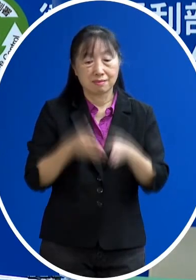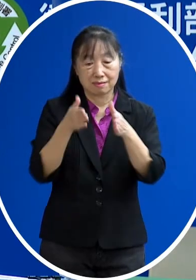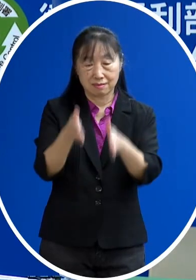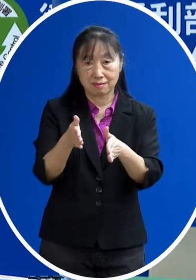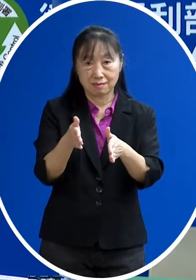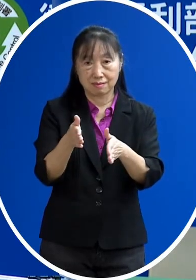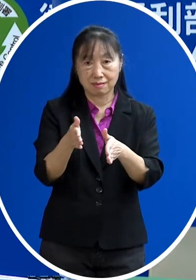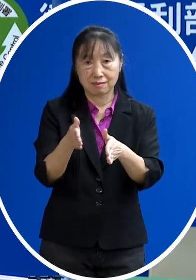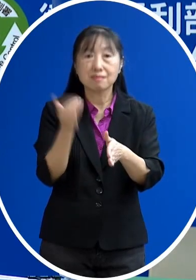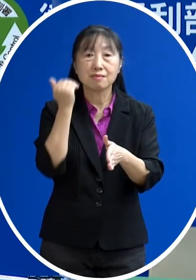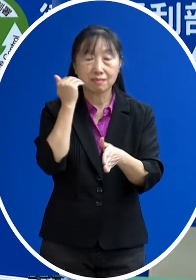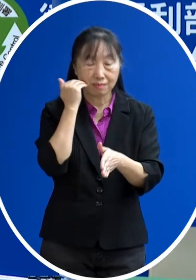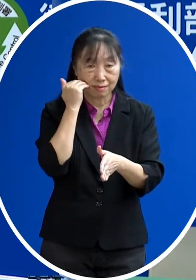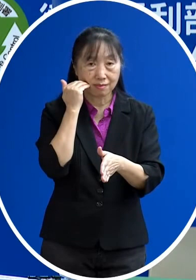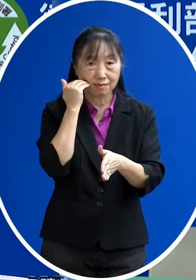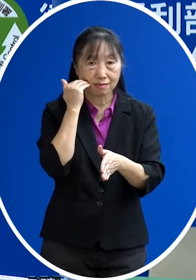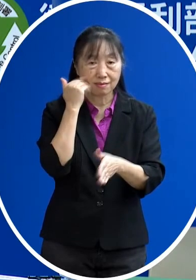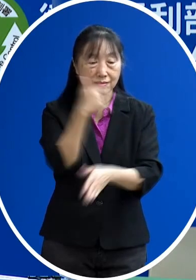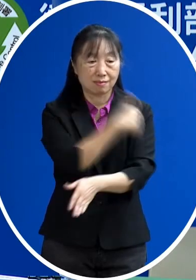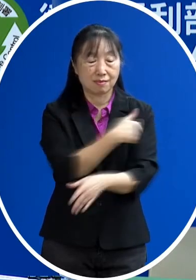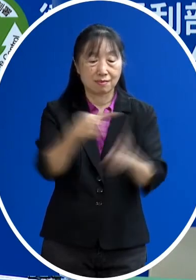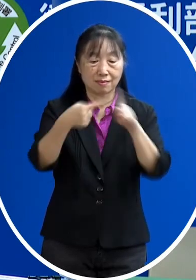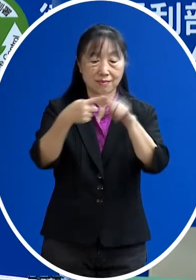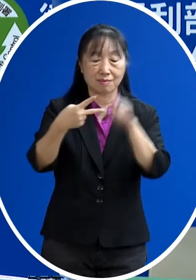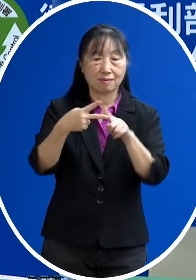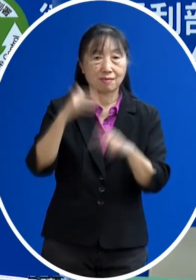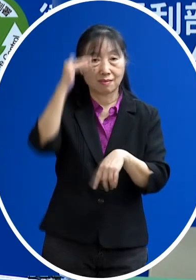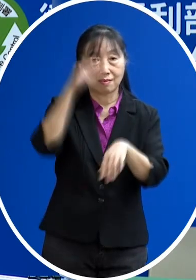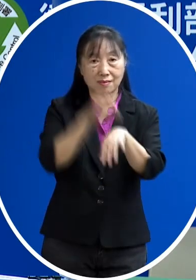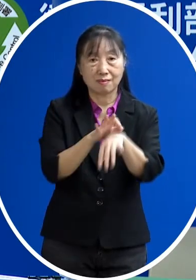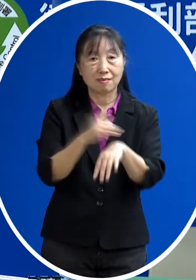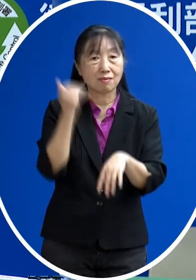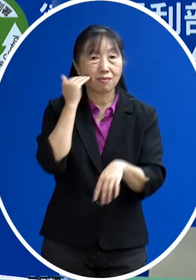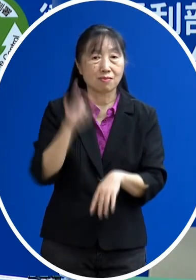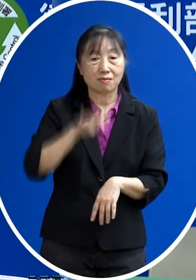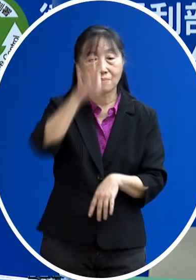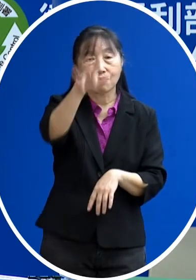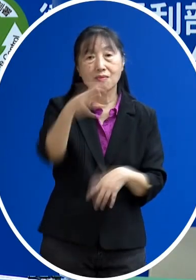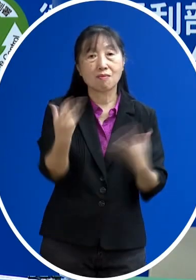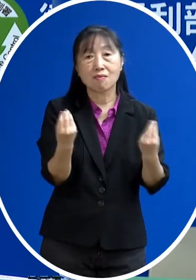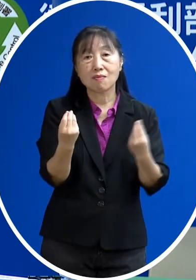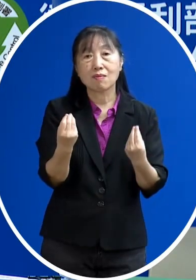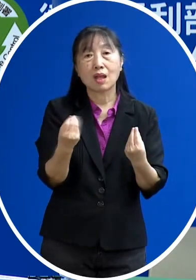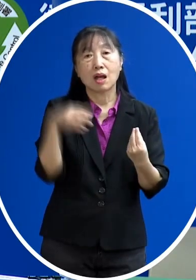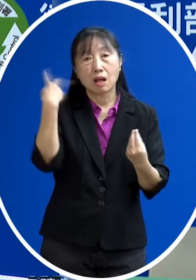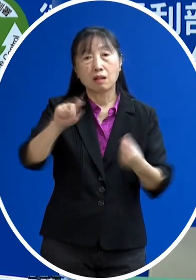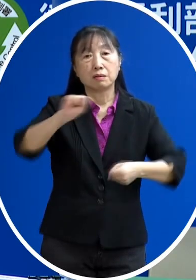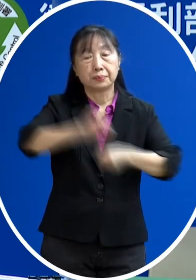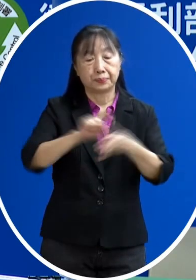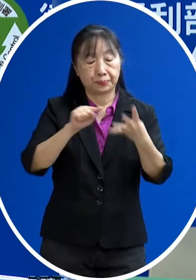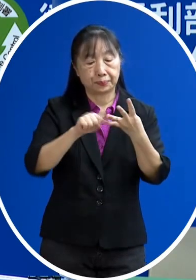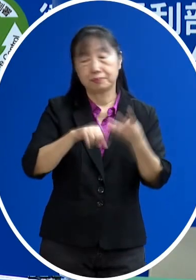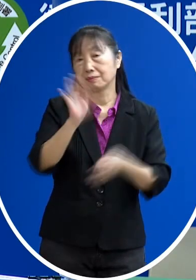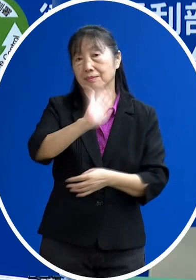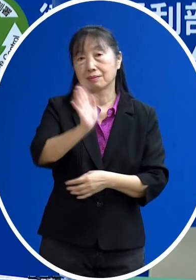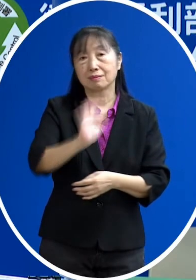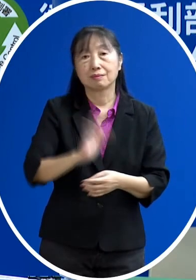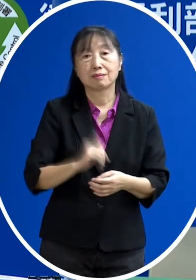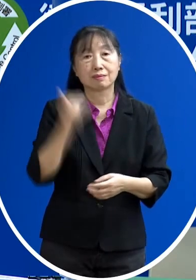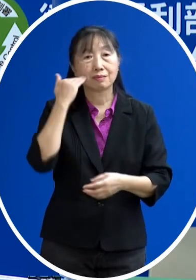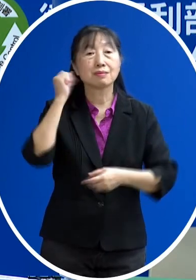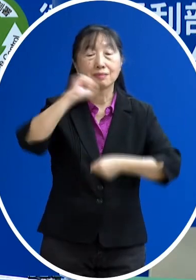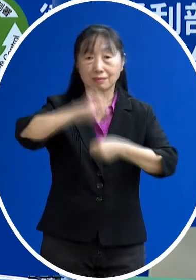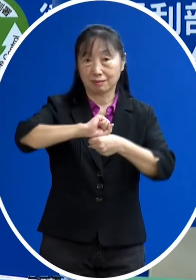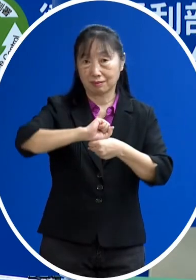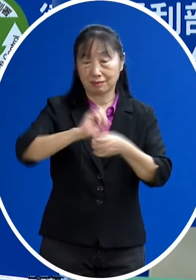如果有打了完整两剂但是没有要出国的话，那目前是不建议再做加打。好，那有加打的部